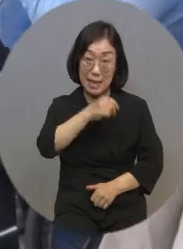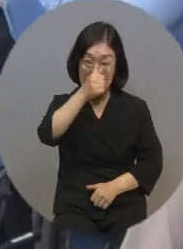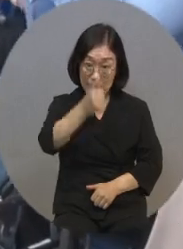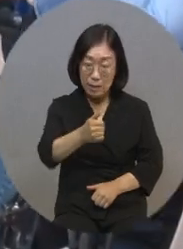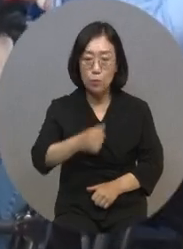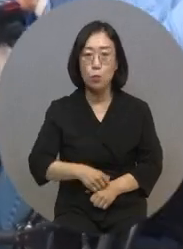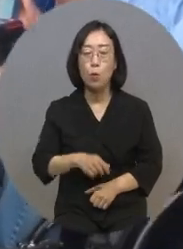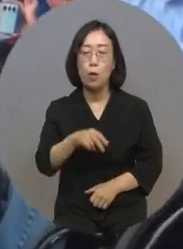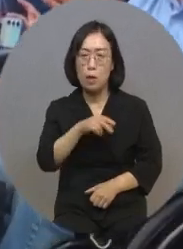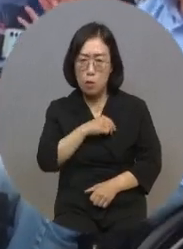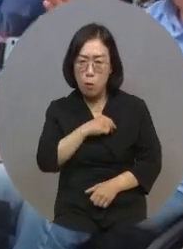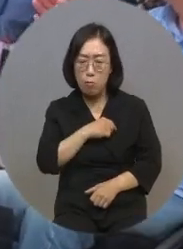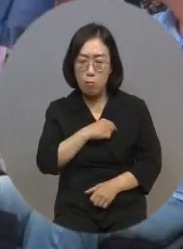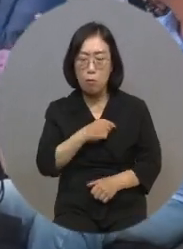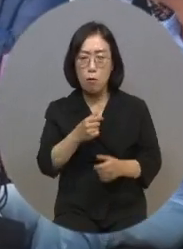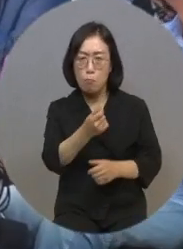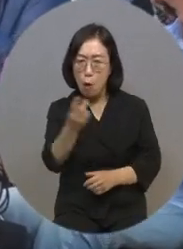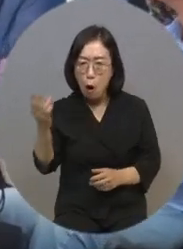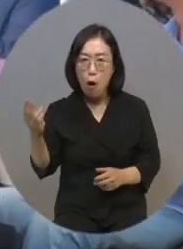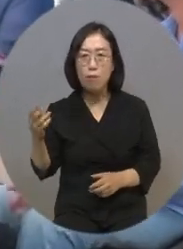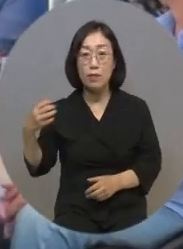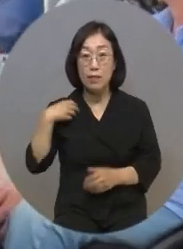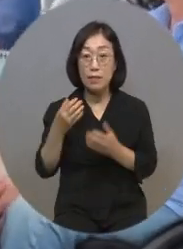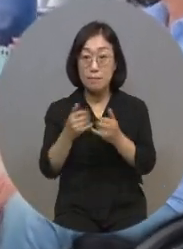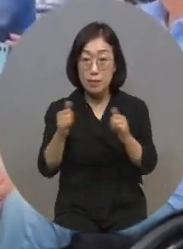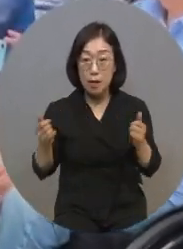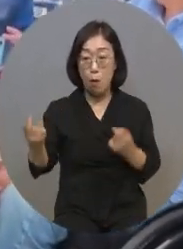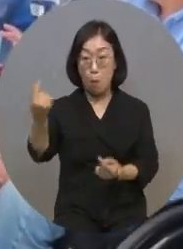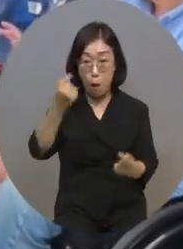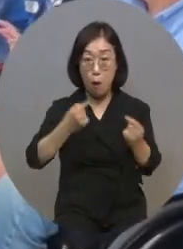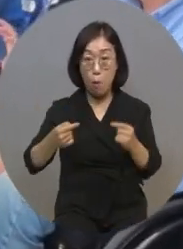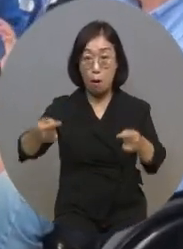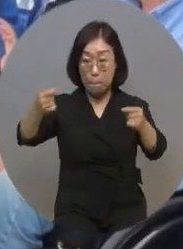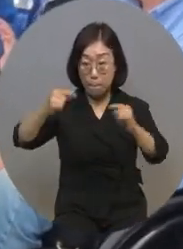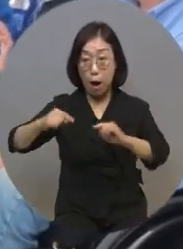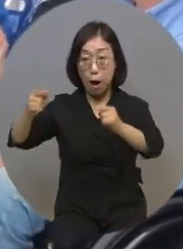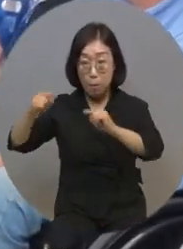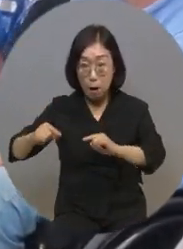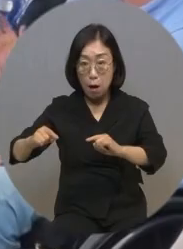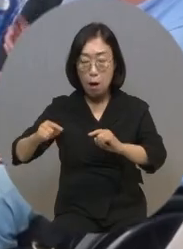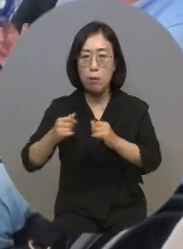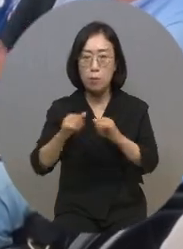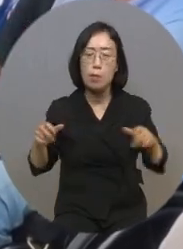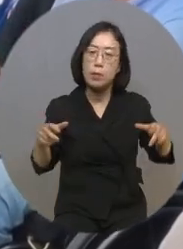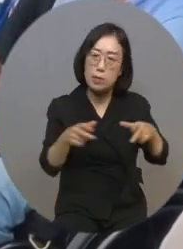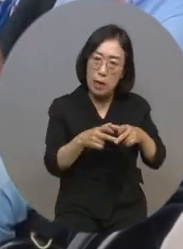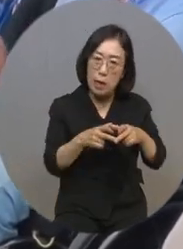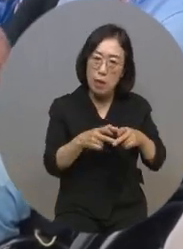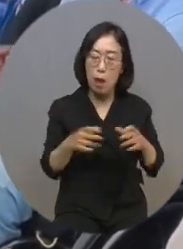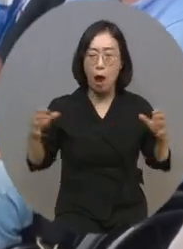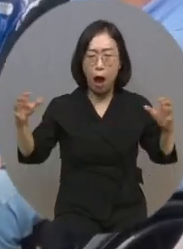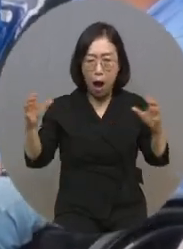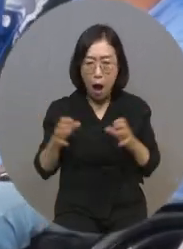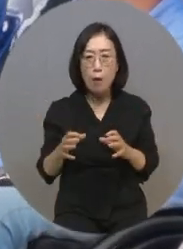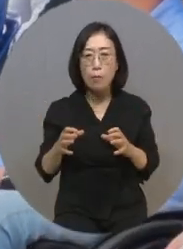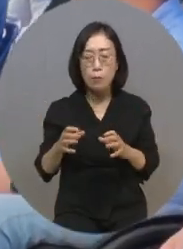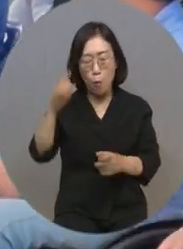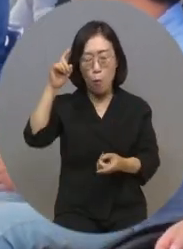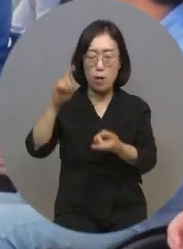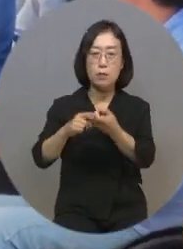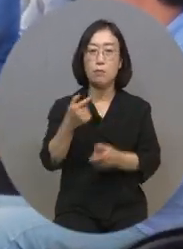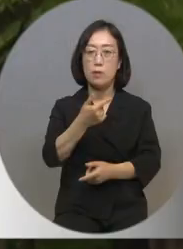시의원, 자립생활지원센터 관련 담당자들과 함께 지역주민, 지역의 장애인들이 참여하며 많은 관심을